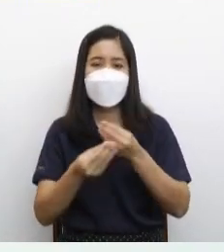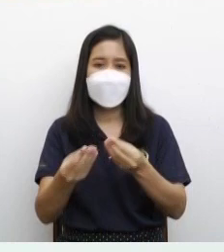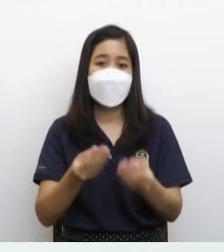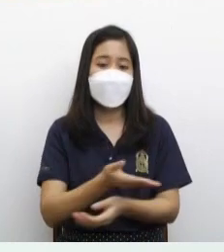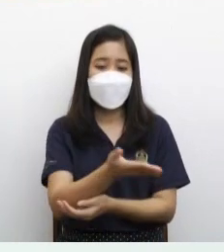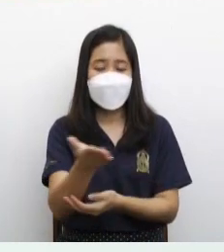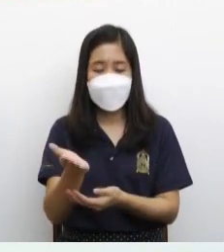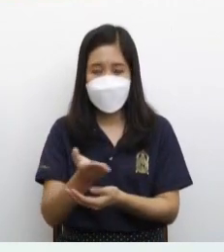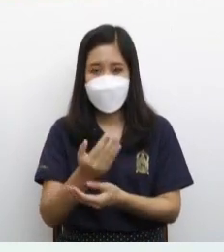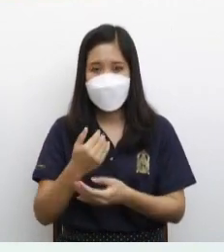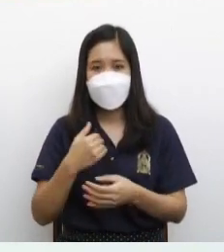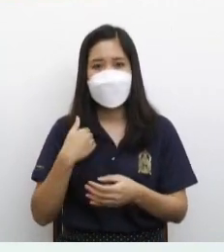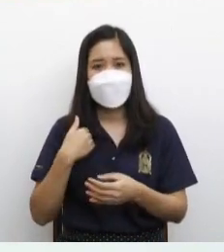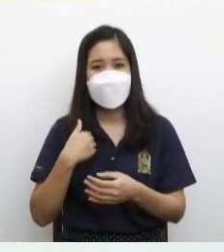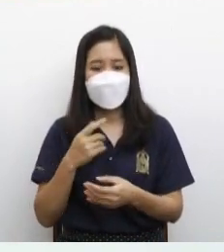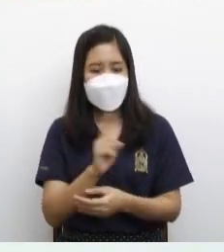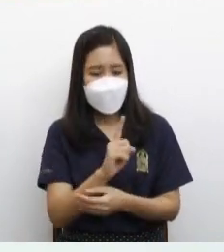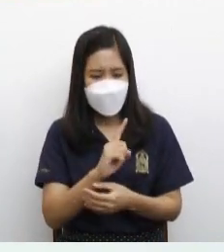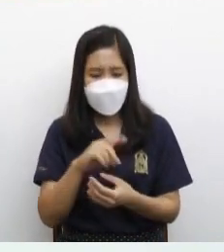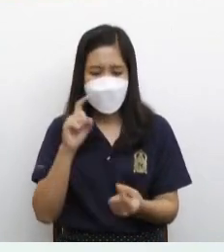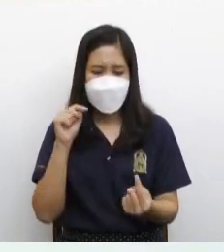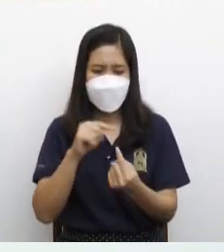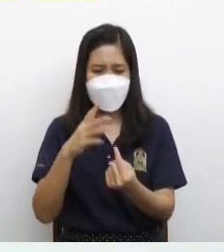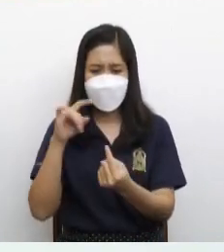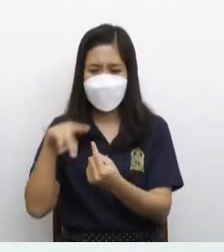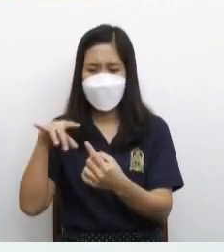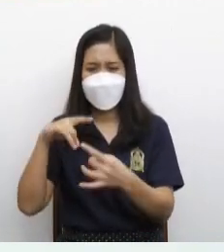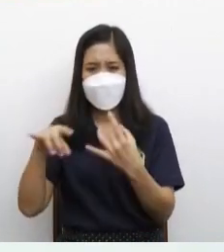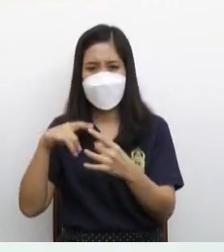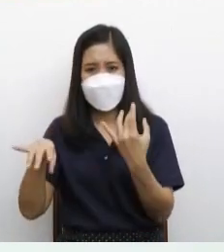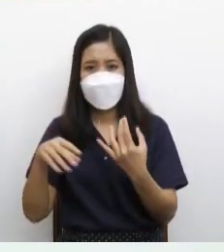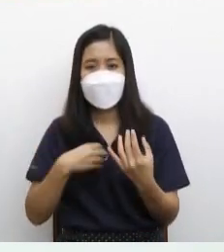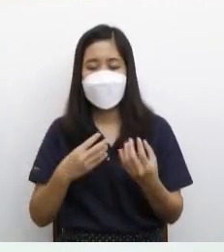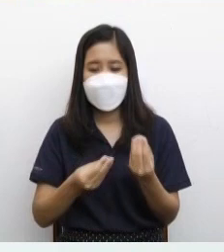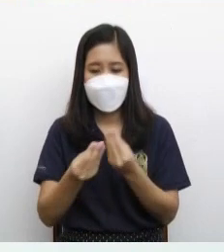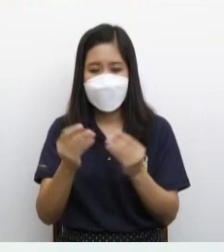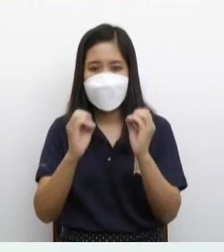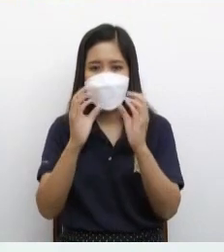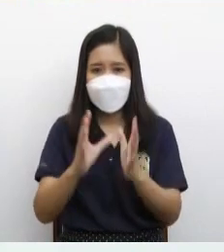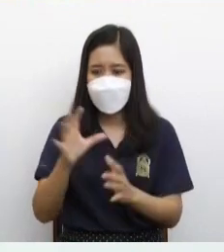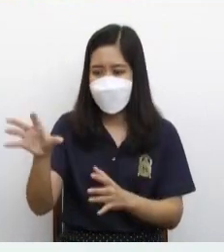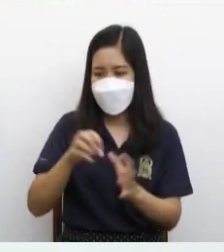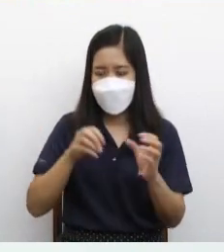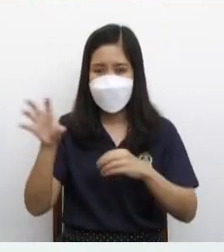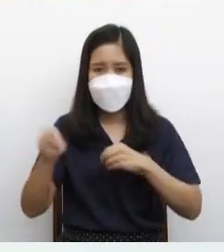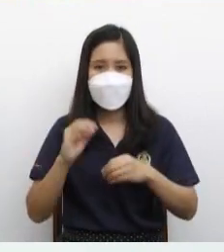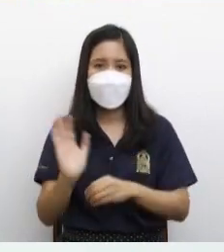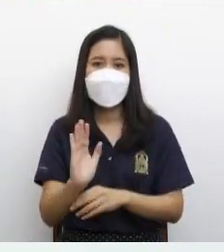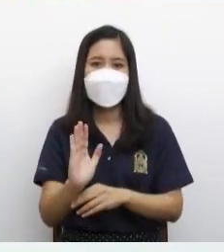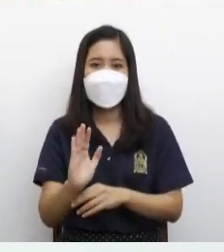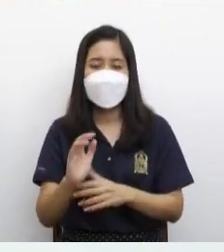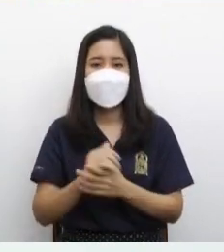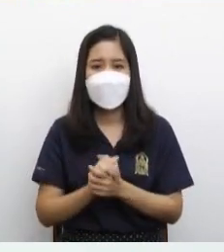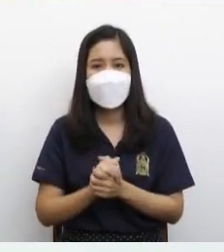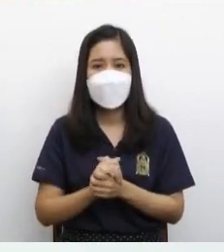หรือเป็นสิ่งที่ไม่เหมาะไม่ควรกขอให้คุณครูทั้งหลายได้ใช้วิจารณญาณในสิ่งเหล่านี้นะครับผม